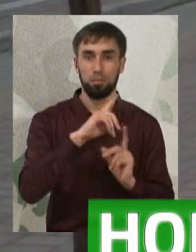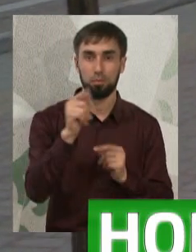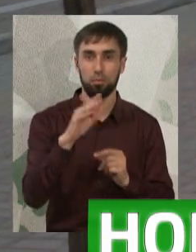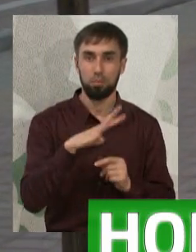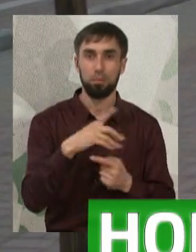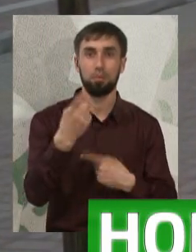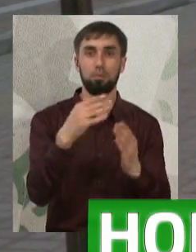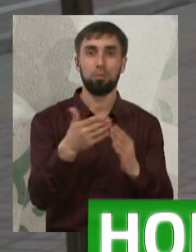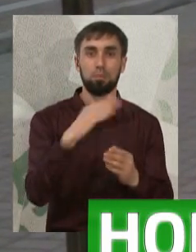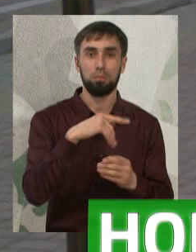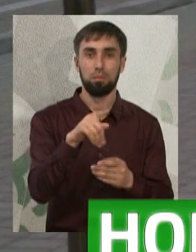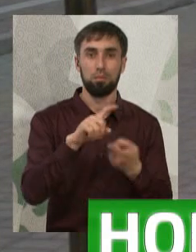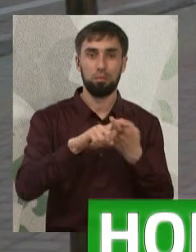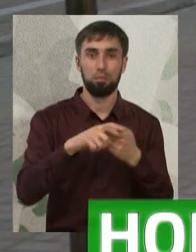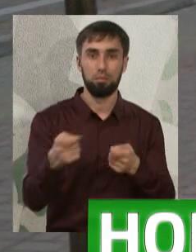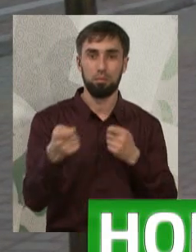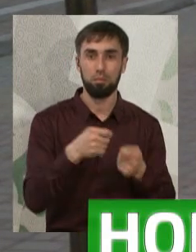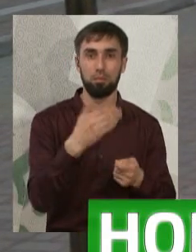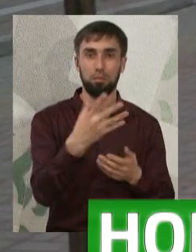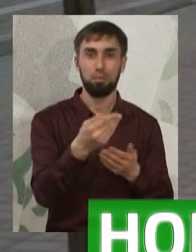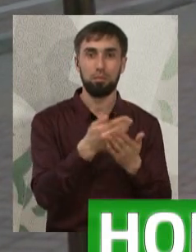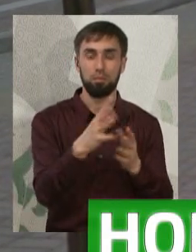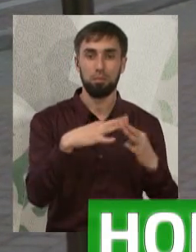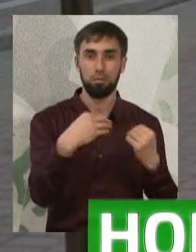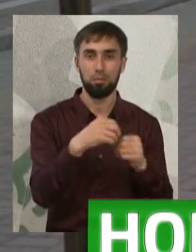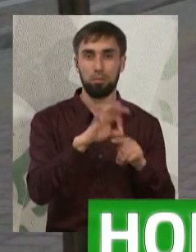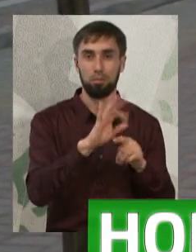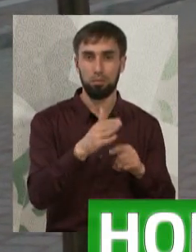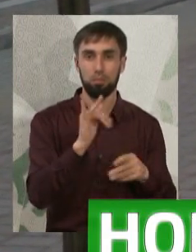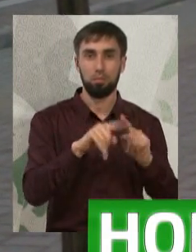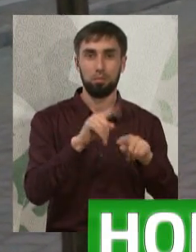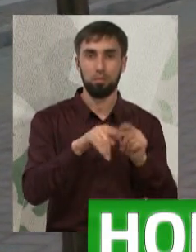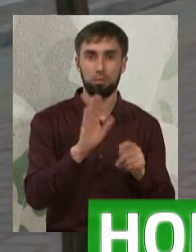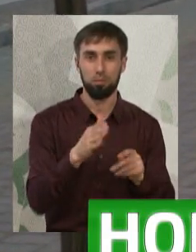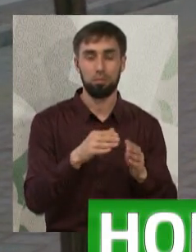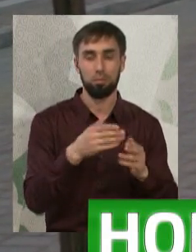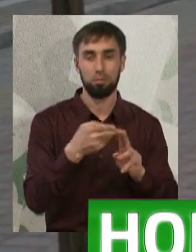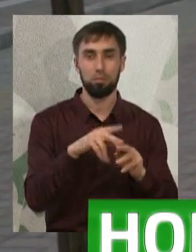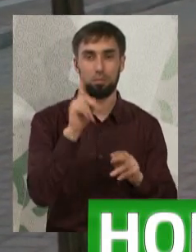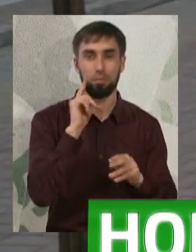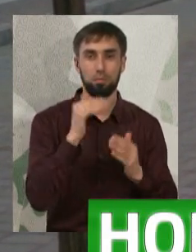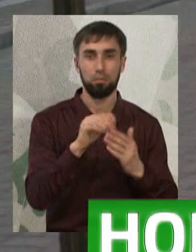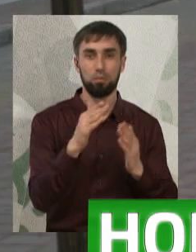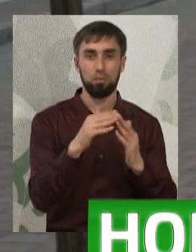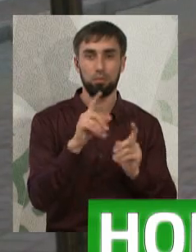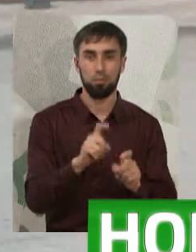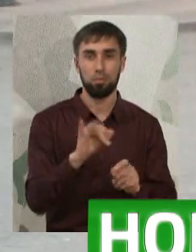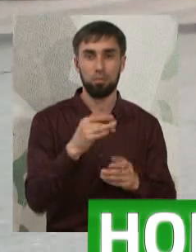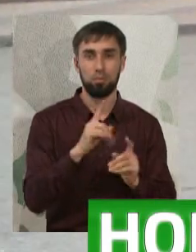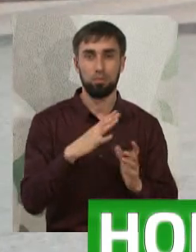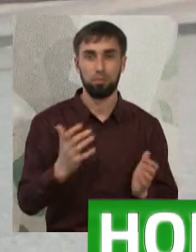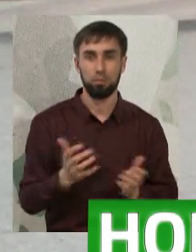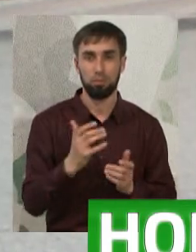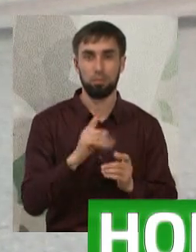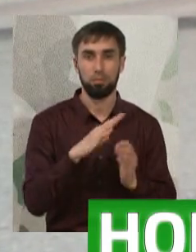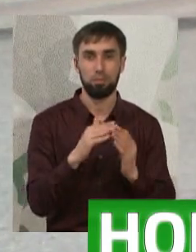все, получается, и твои родственники могут заболеть, и твои близкие, и друзья. И мне кажется, лучше пока посидеть дома и поберечь из себя и своих близких. Люди,